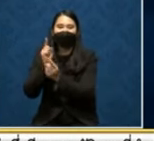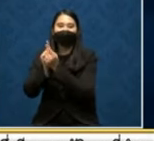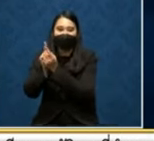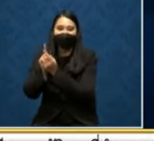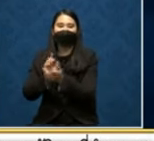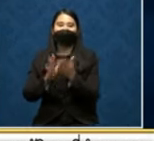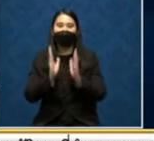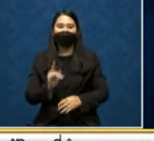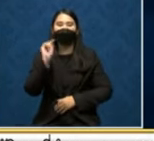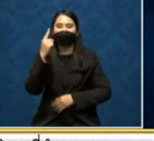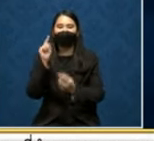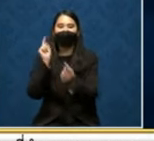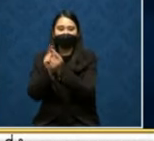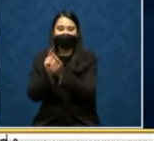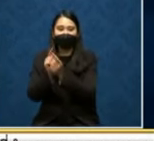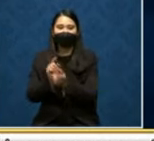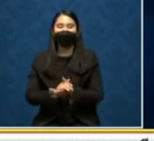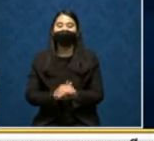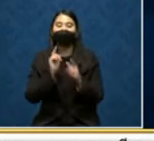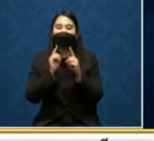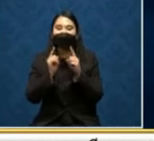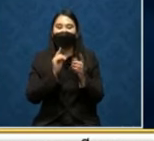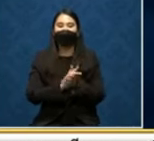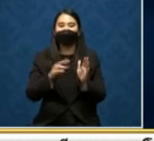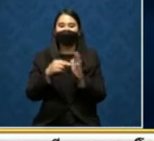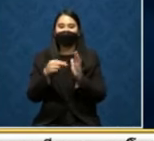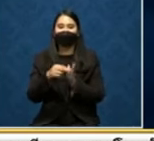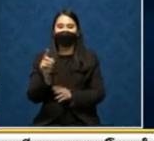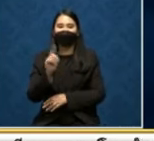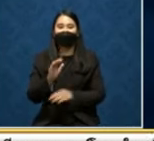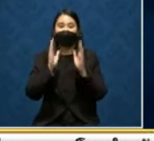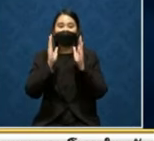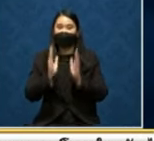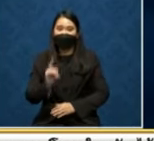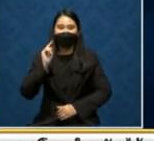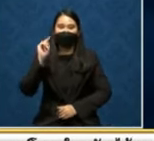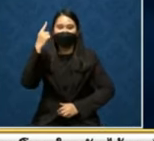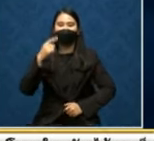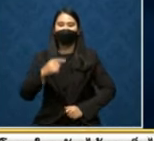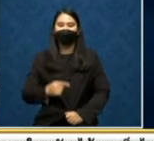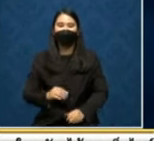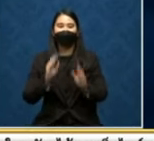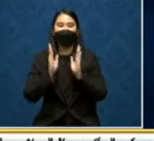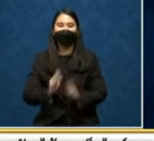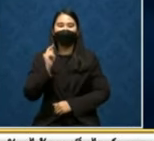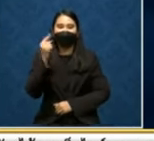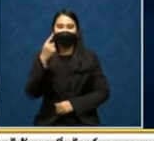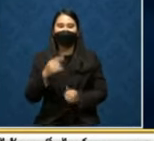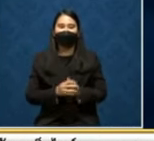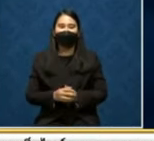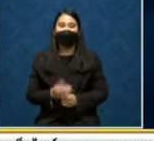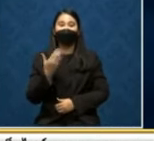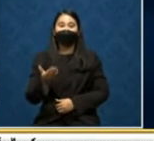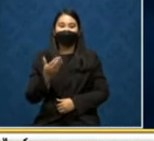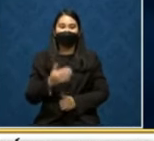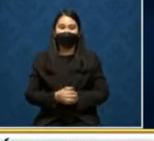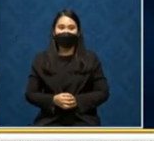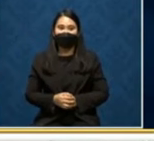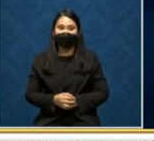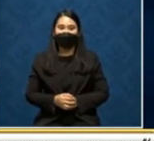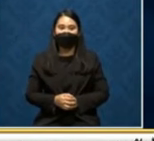จะส่งคนใหม่ไปเคลียร์ก็เลยเป็นตัวละครตัวใหม่โผล่ขึ้นมากลางวงเนี่ยครับ